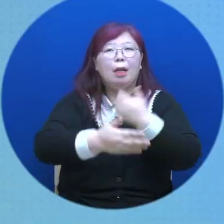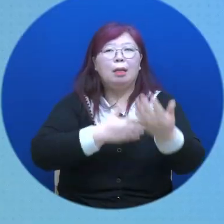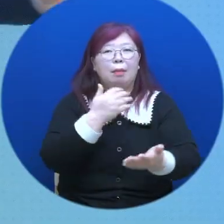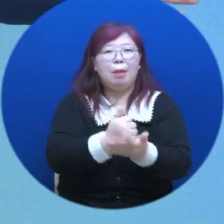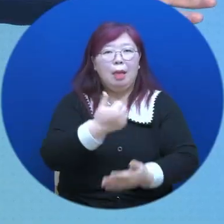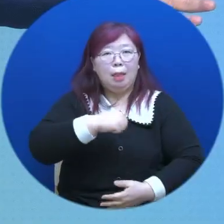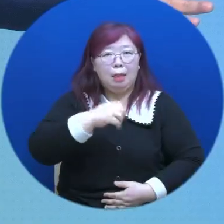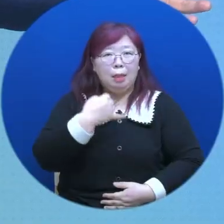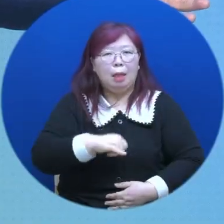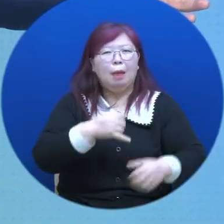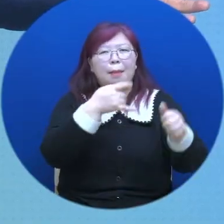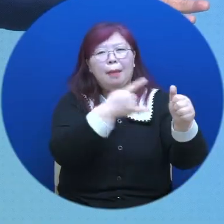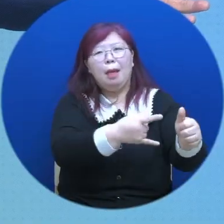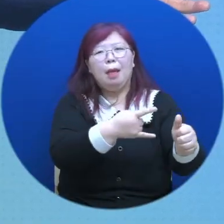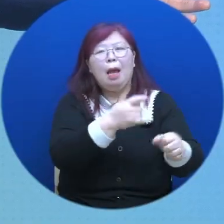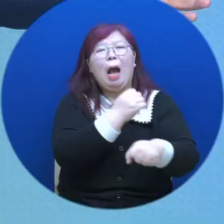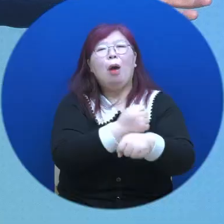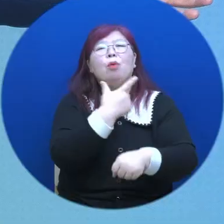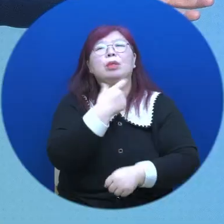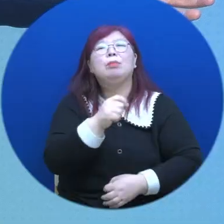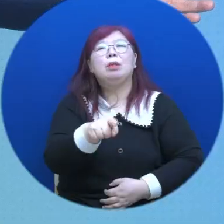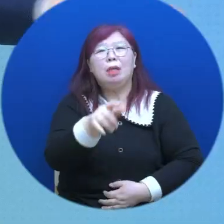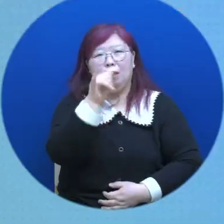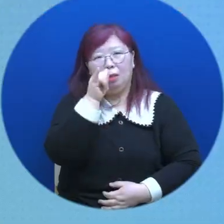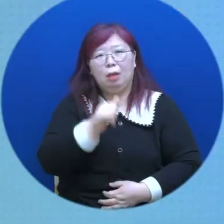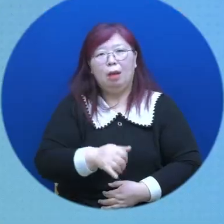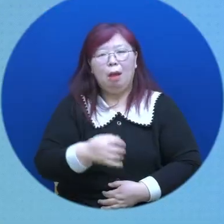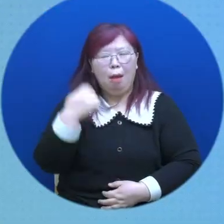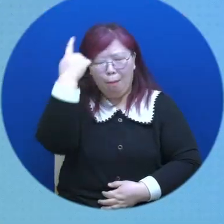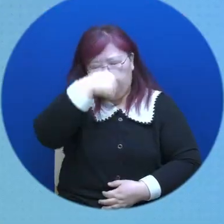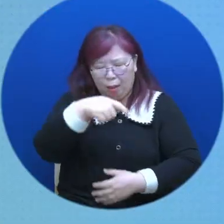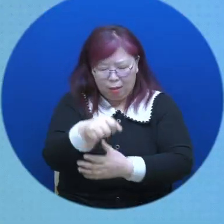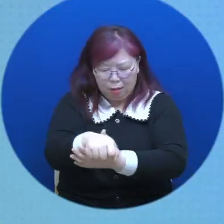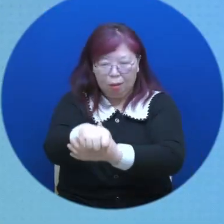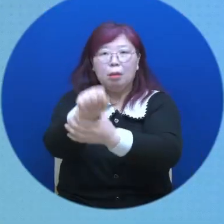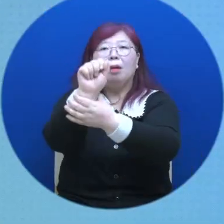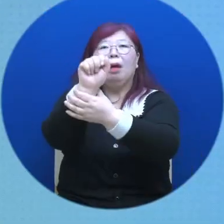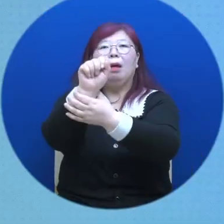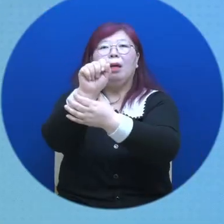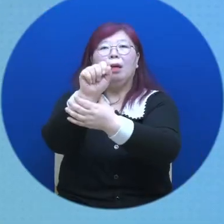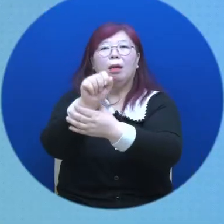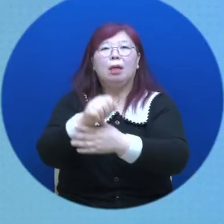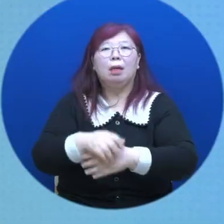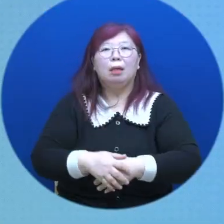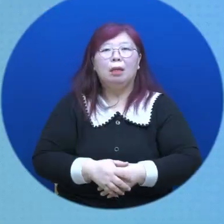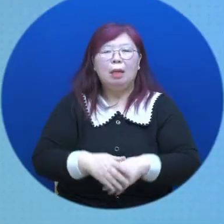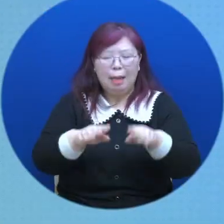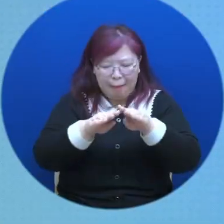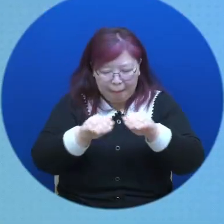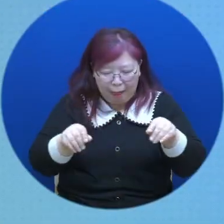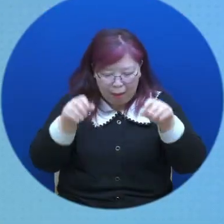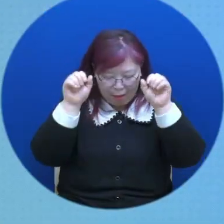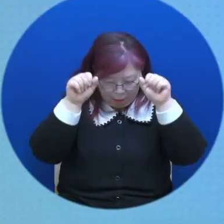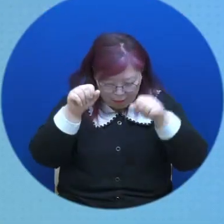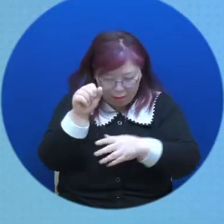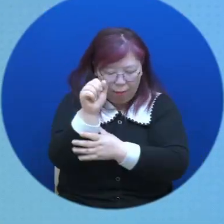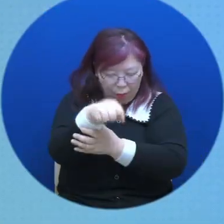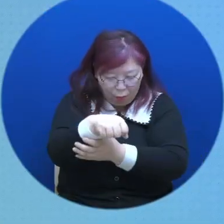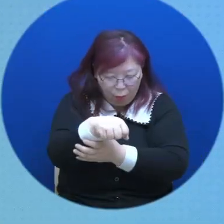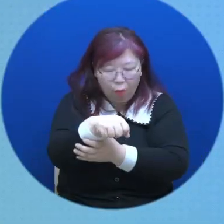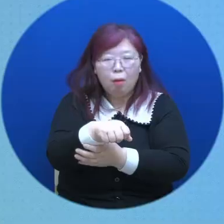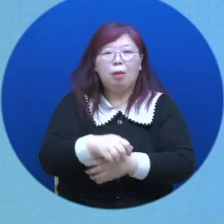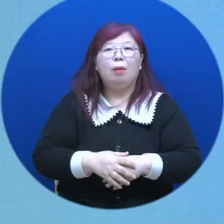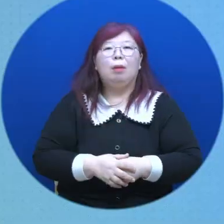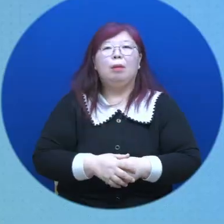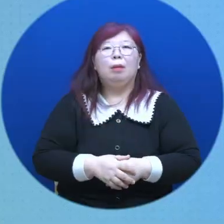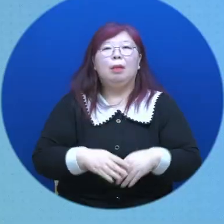자녀들에게 하고 싶은 게 있습니다. 머리를 들어라. 땅을 보며 그 땅 앞에